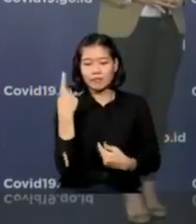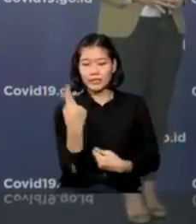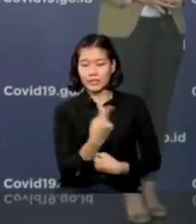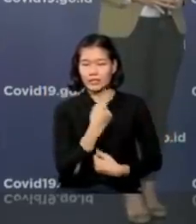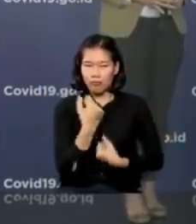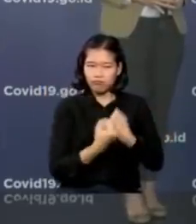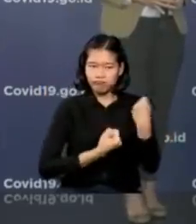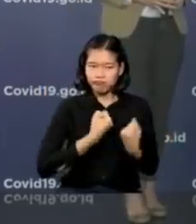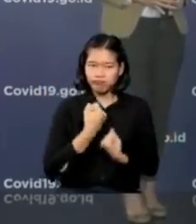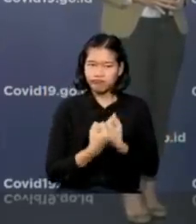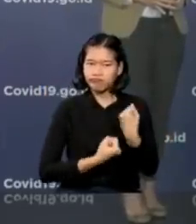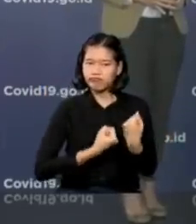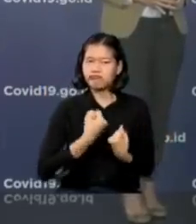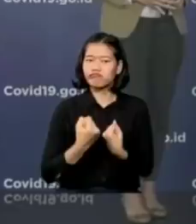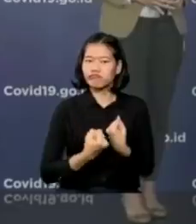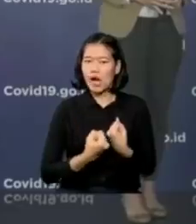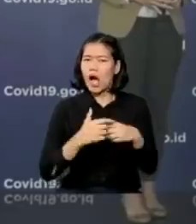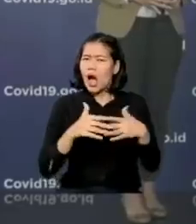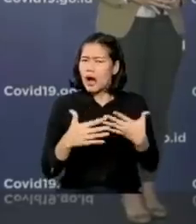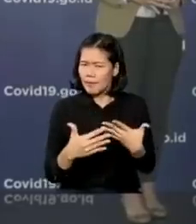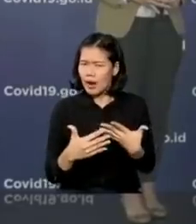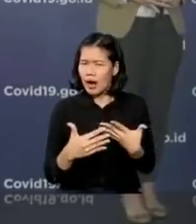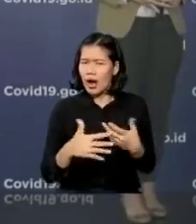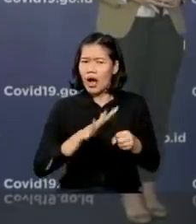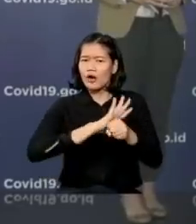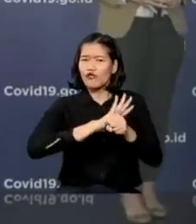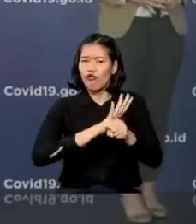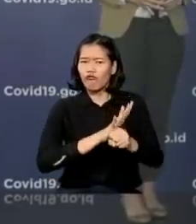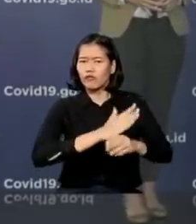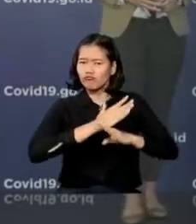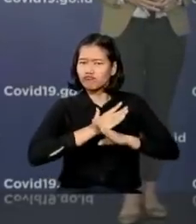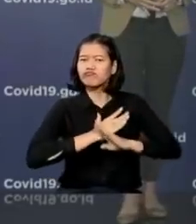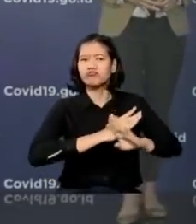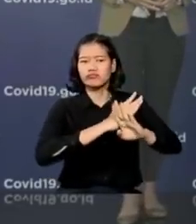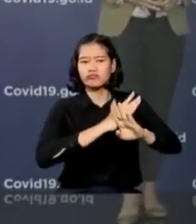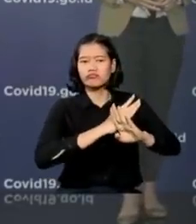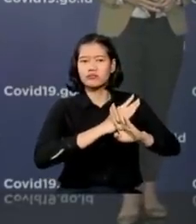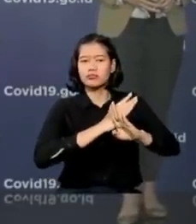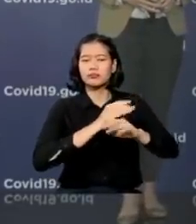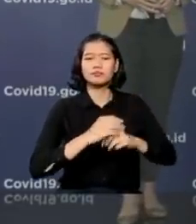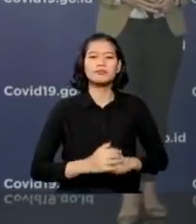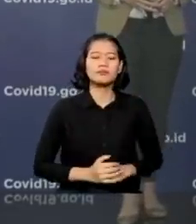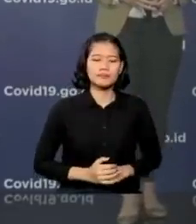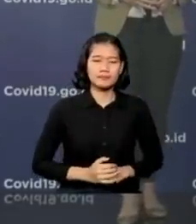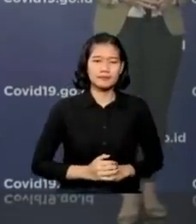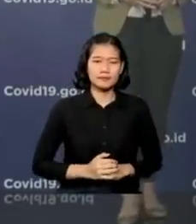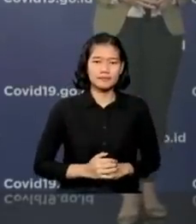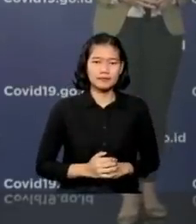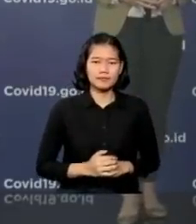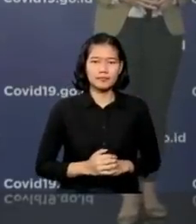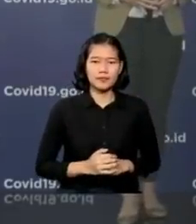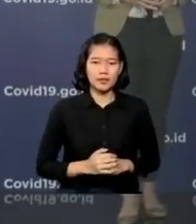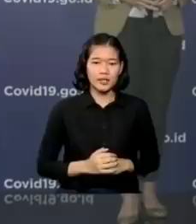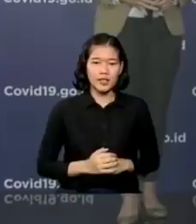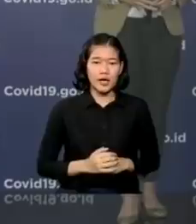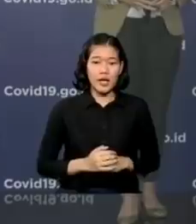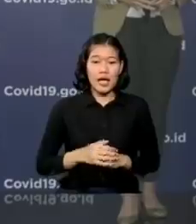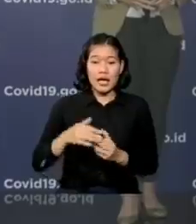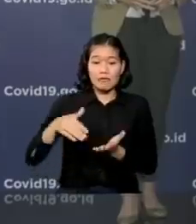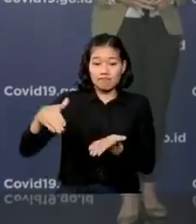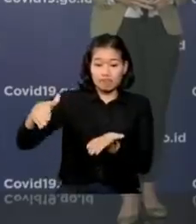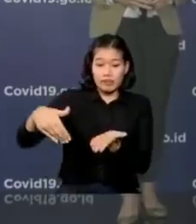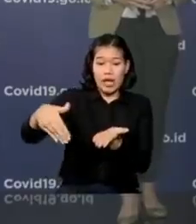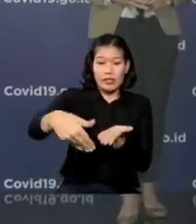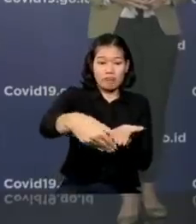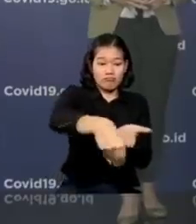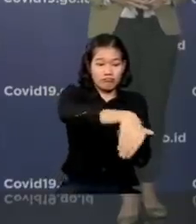bersama untuk mempercepat penanggulangan pandemic Opit 19 ini kita menghimpun data